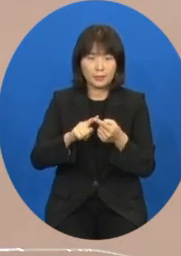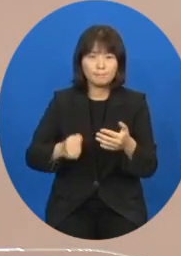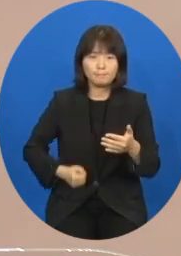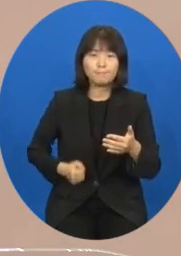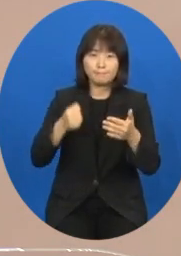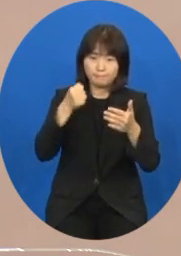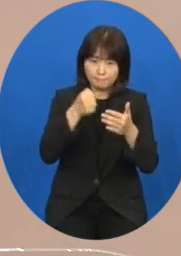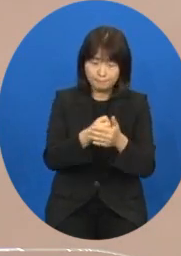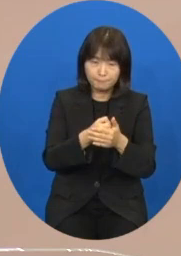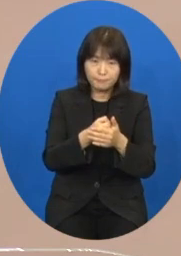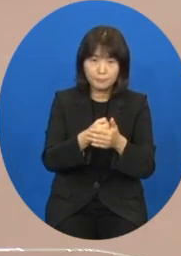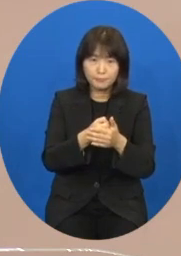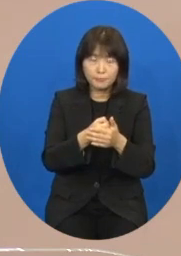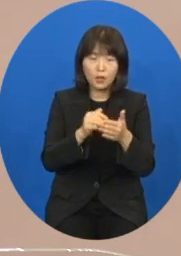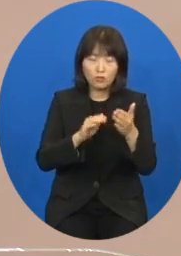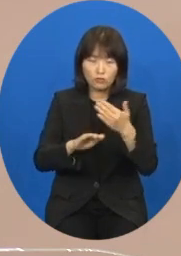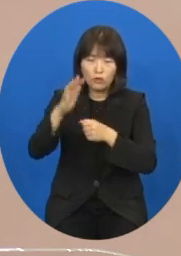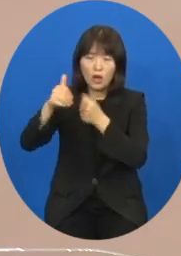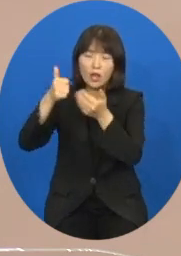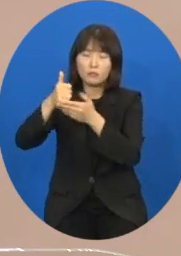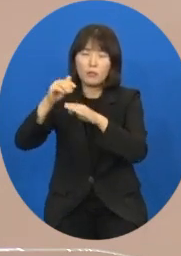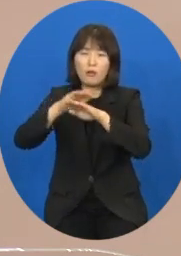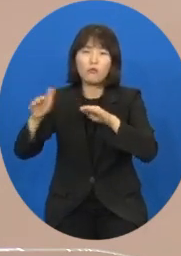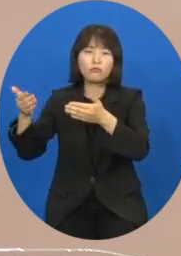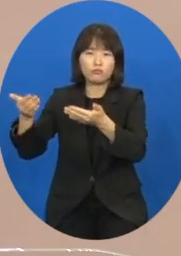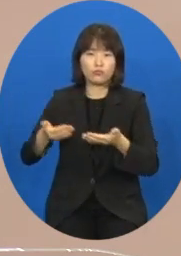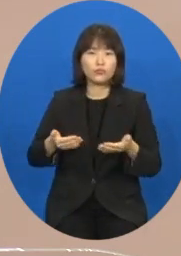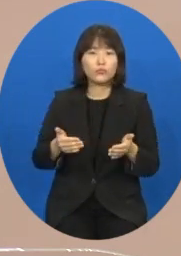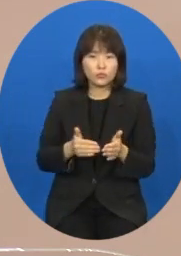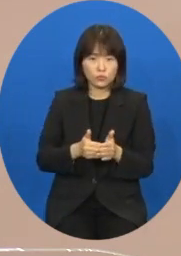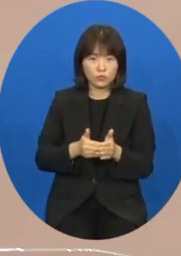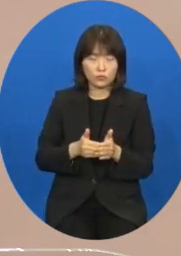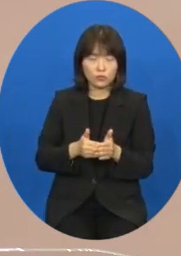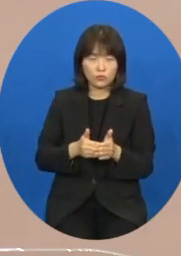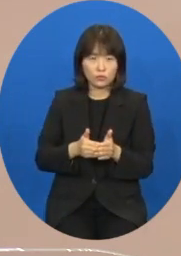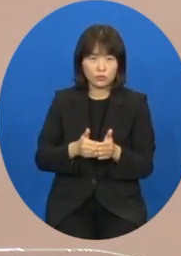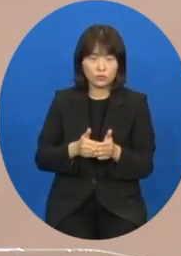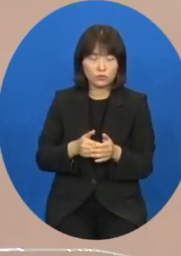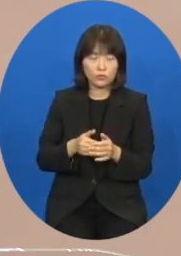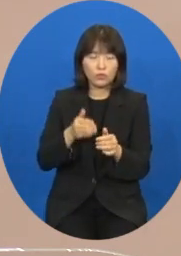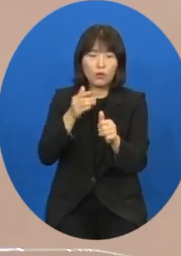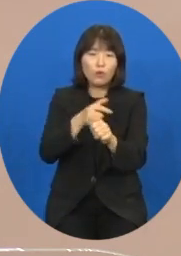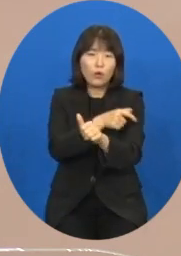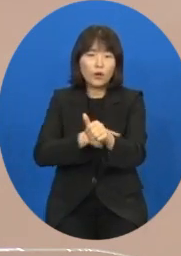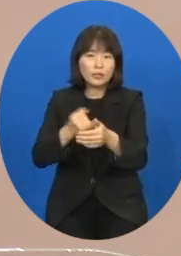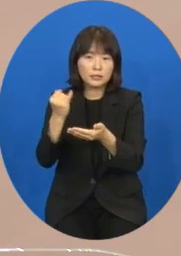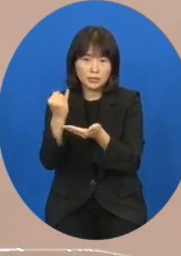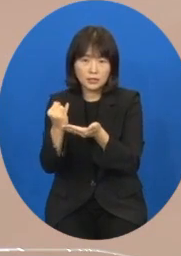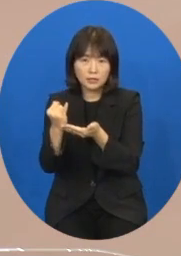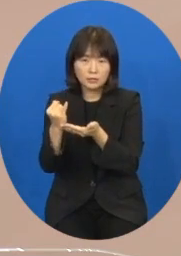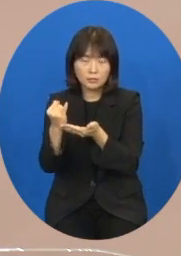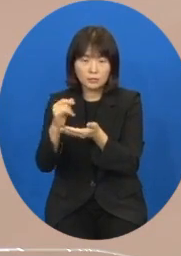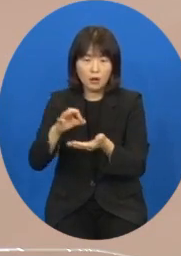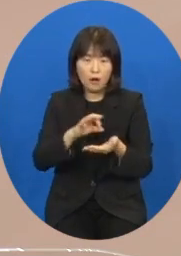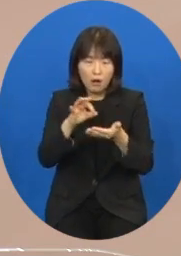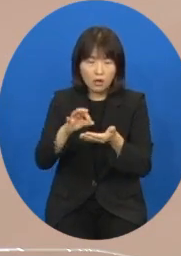건축비를 해결하셨어요. 그러니까 그 권사님의 그 헌금이 정말 오병이어의 헌금이 된